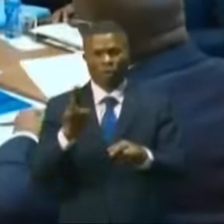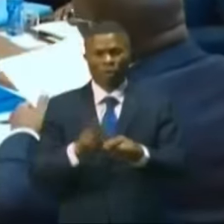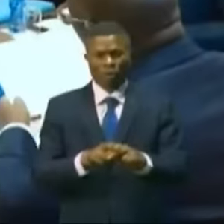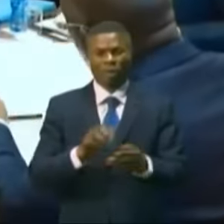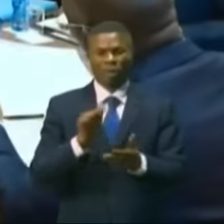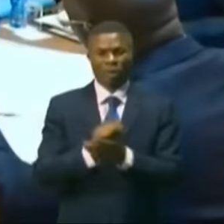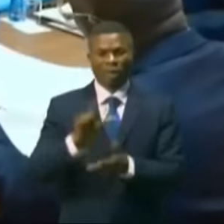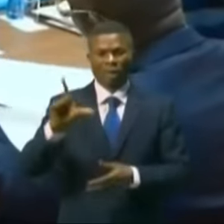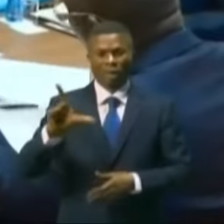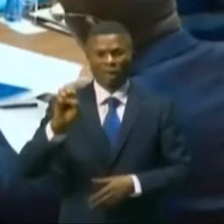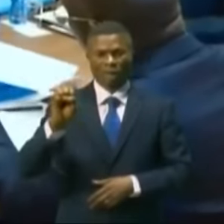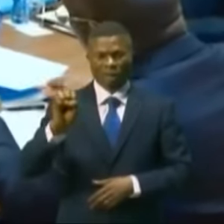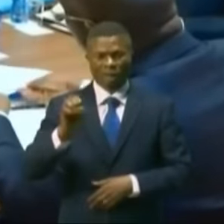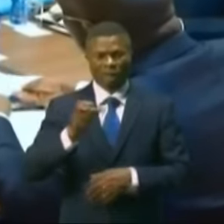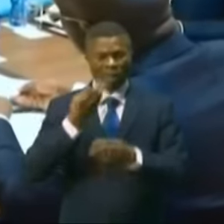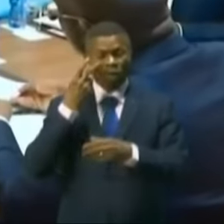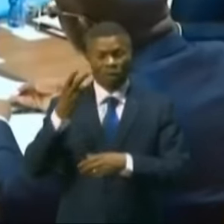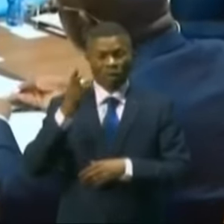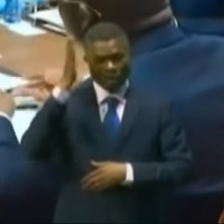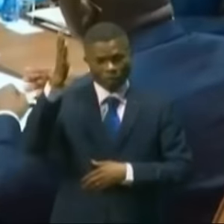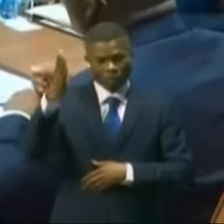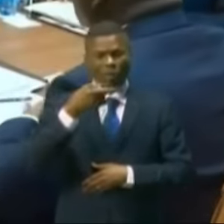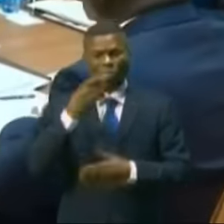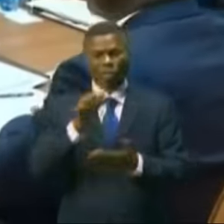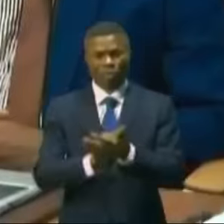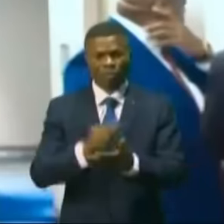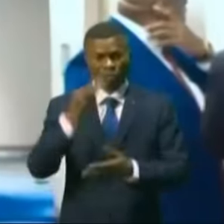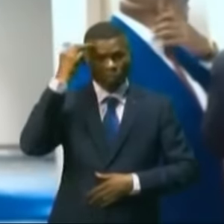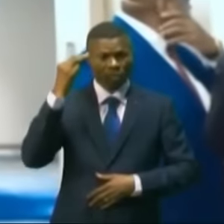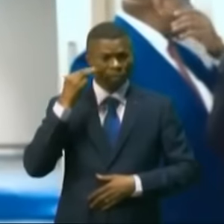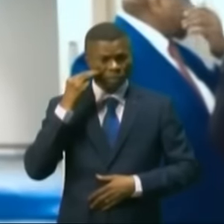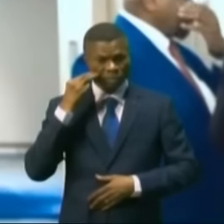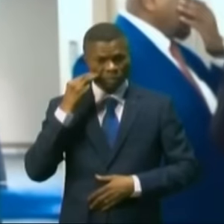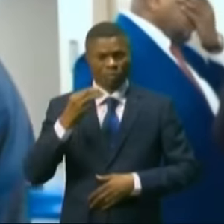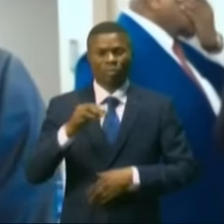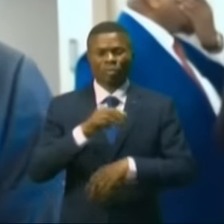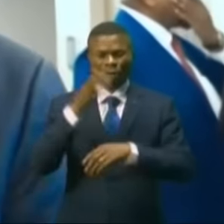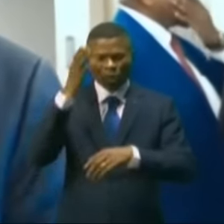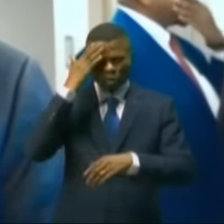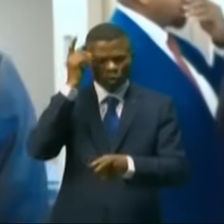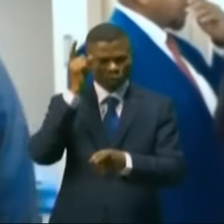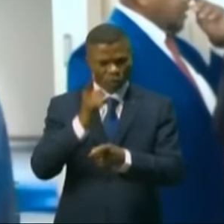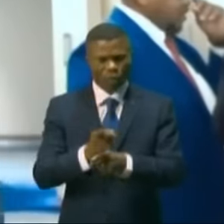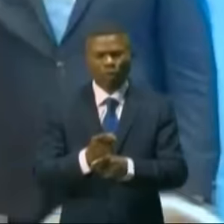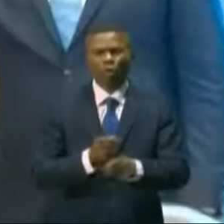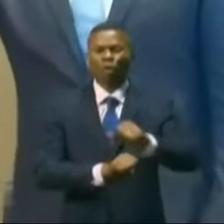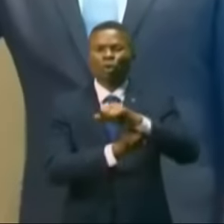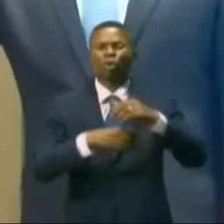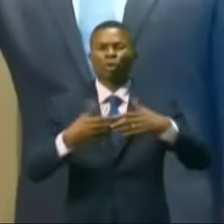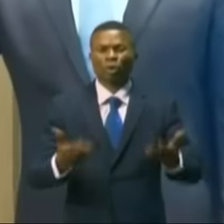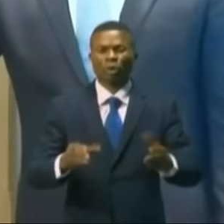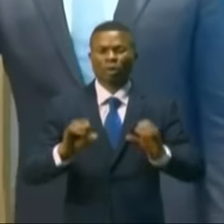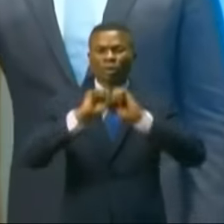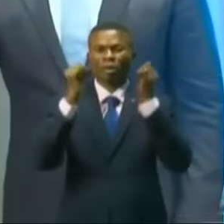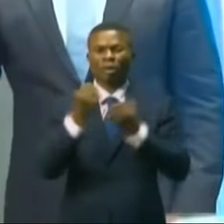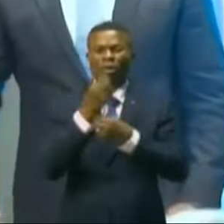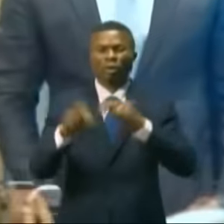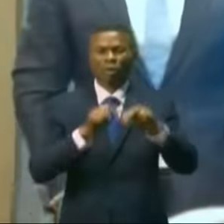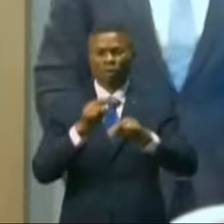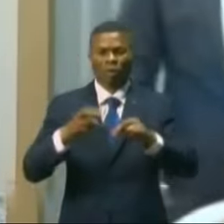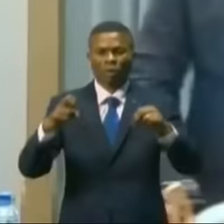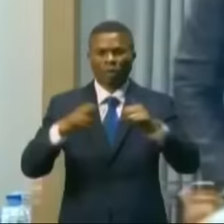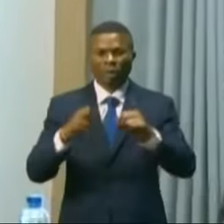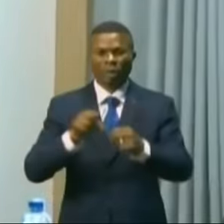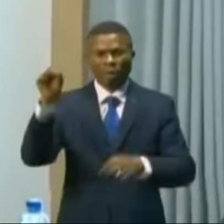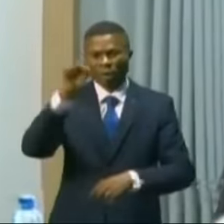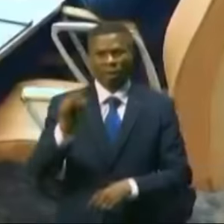Nkoussou, un tour d'horizon du secteur a été fait. Du ministre, le COPIREP peut s'assurer de son accompagnement. La Société nationale d'électricité SNEL